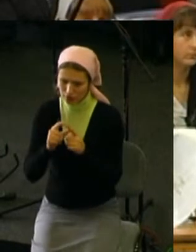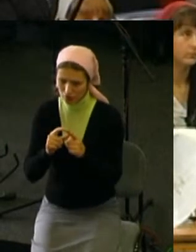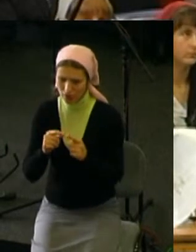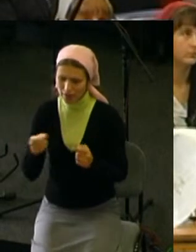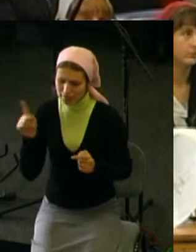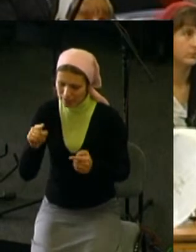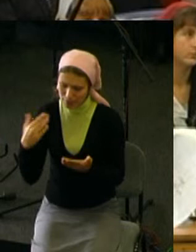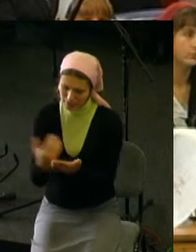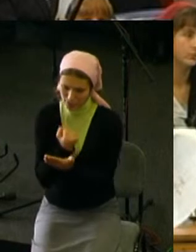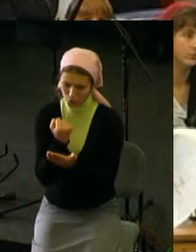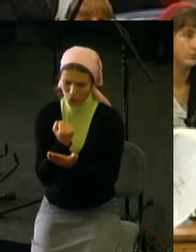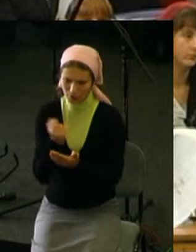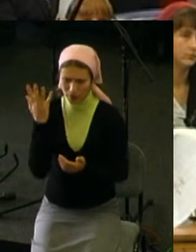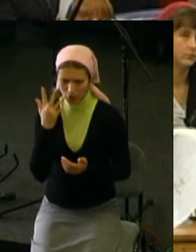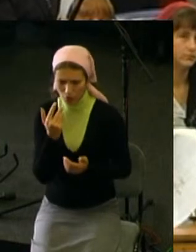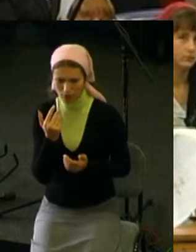знаходимо